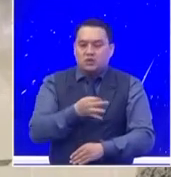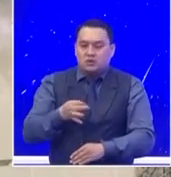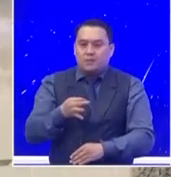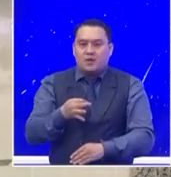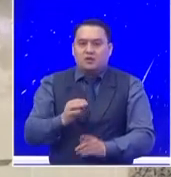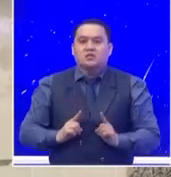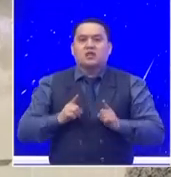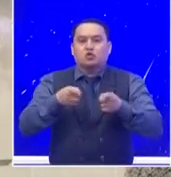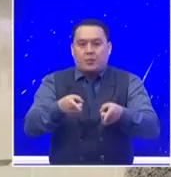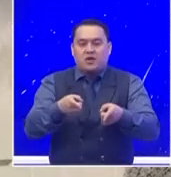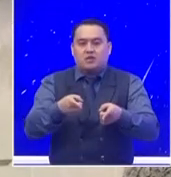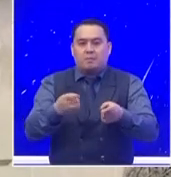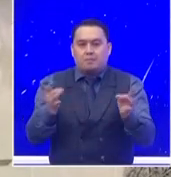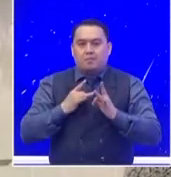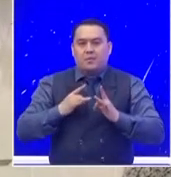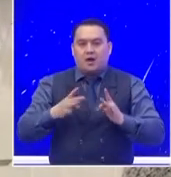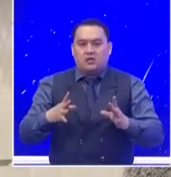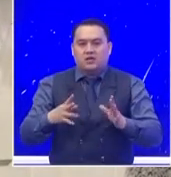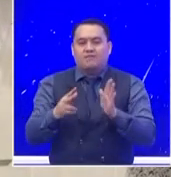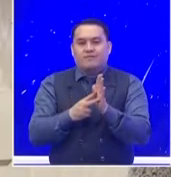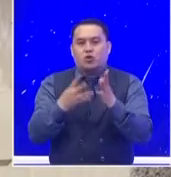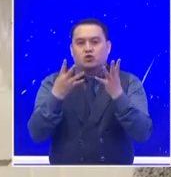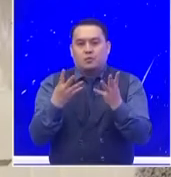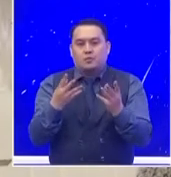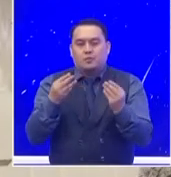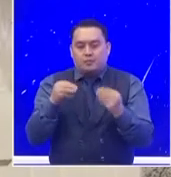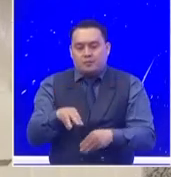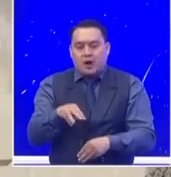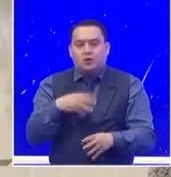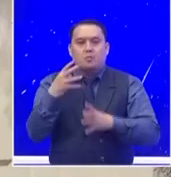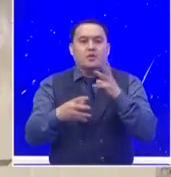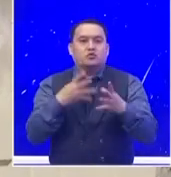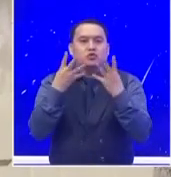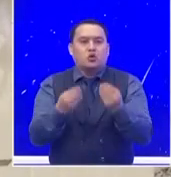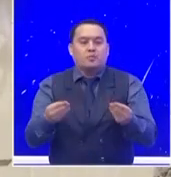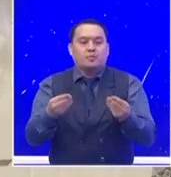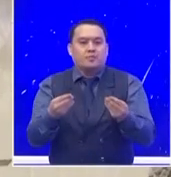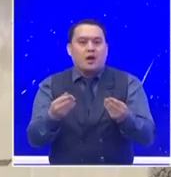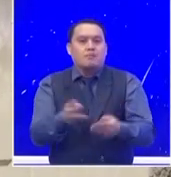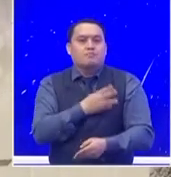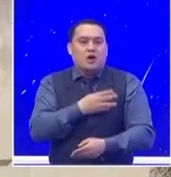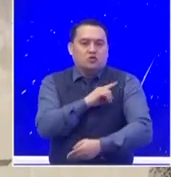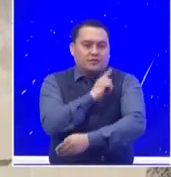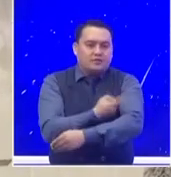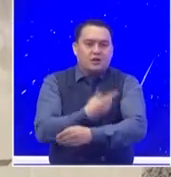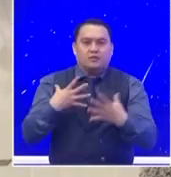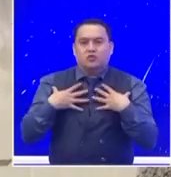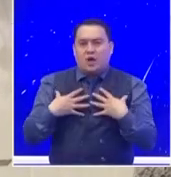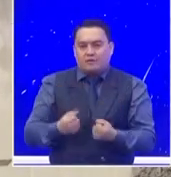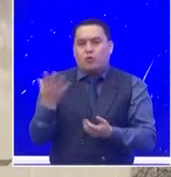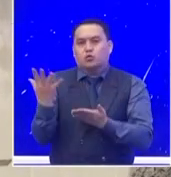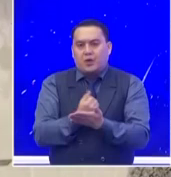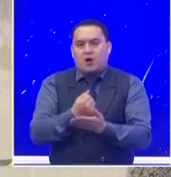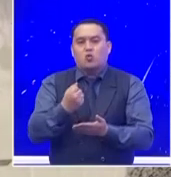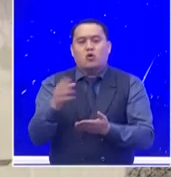с наступающим праздником, днем 8 марта, с Международным женским днем. Пожелать крепкого здоровья,